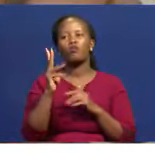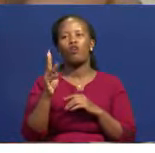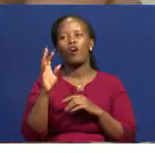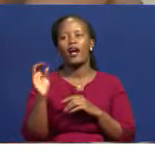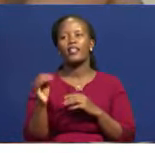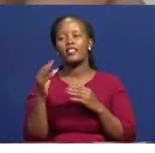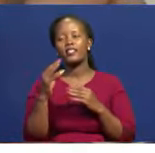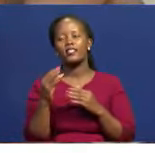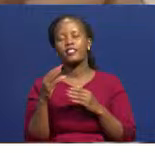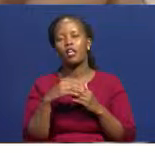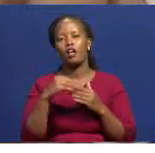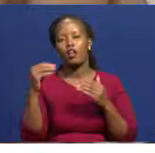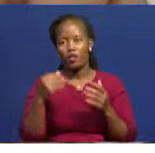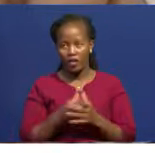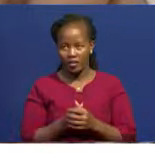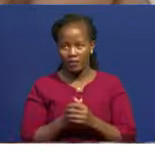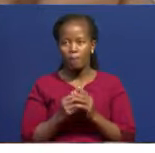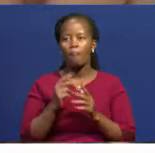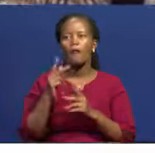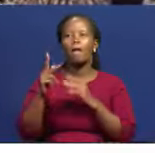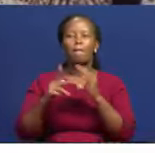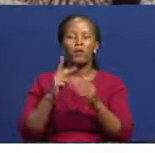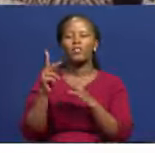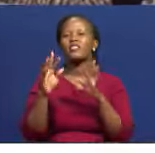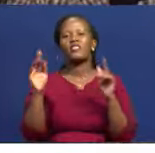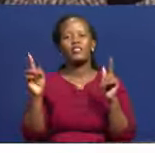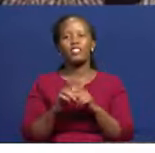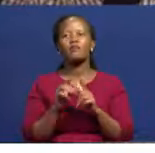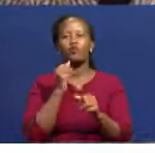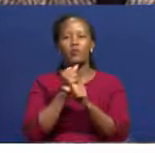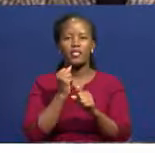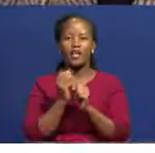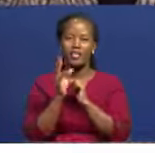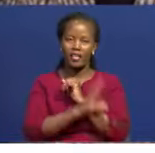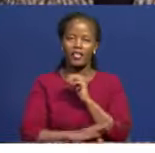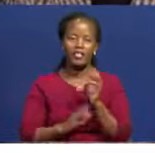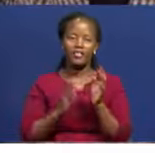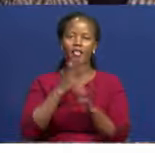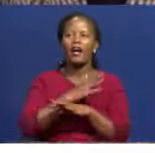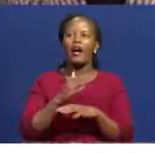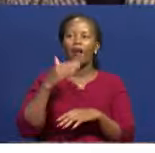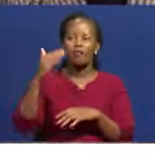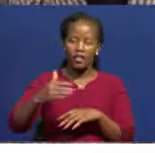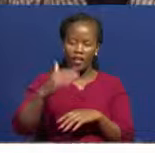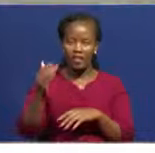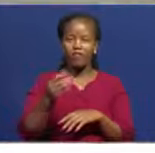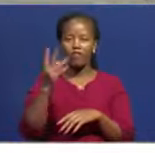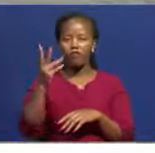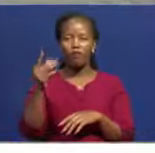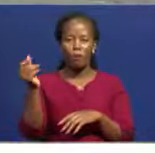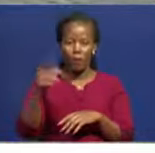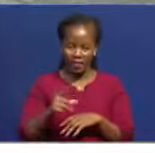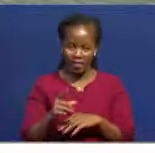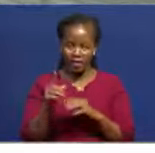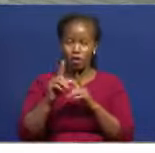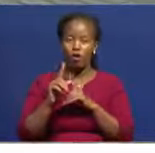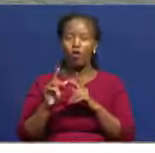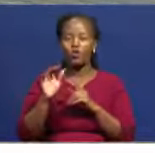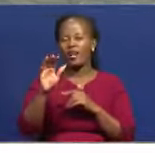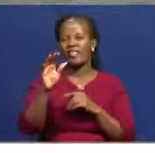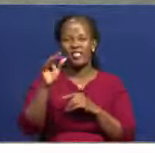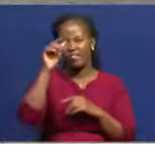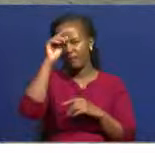kuwa shughuli sawia zitaandaliwa humu nchini kila baada ya miezi 4. Hali kadhalika walitaka serikali kuondoa